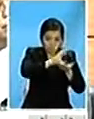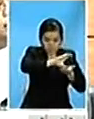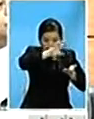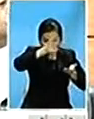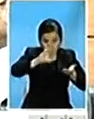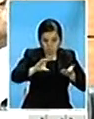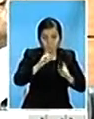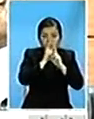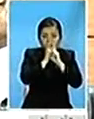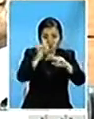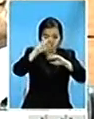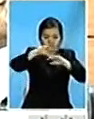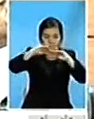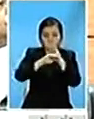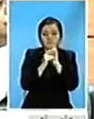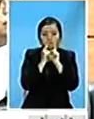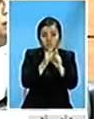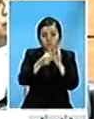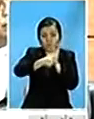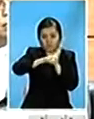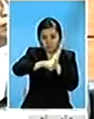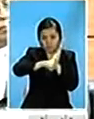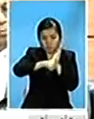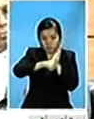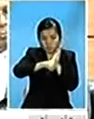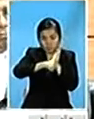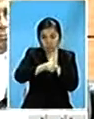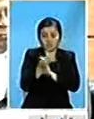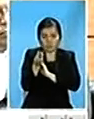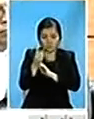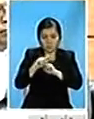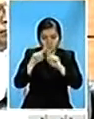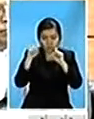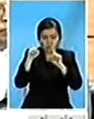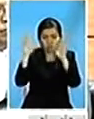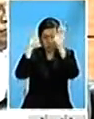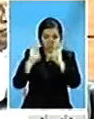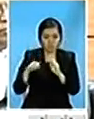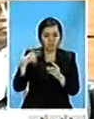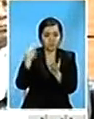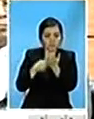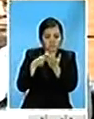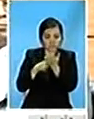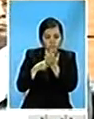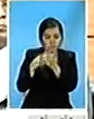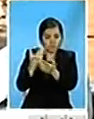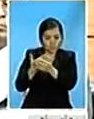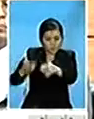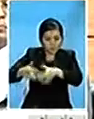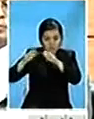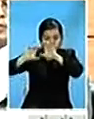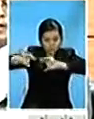ไว้สำหรับโครงการจำนำข้าวแต่กลับไปใช้ระบบประกันรายได้รัฐบาลจะสามารถดูแลพี่น้องเกษตรก